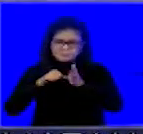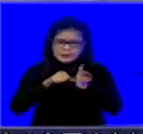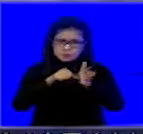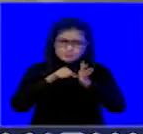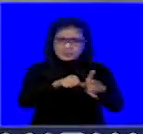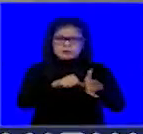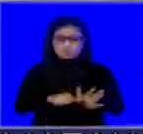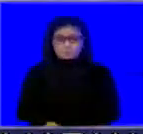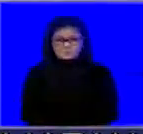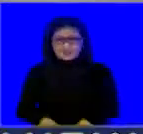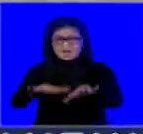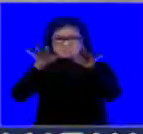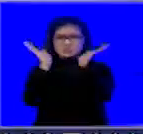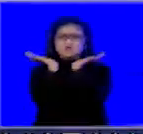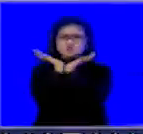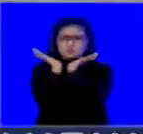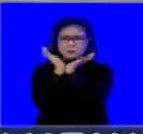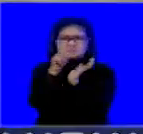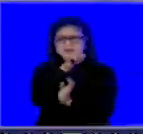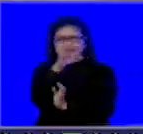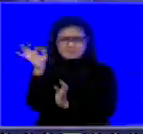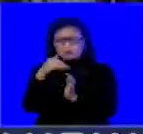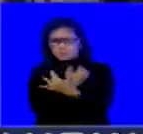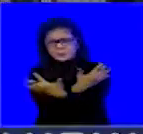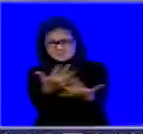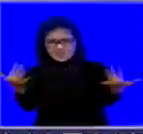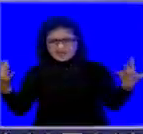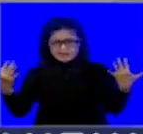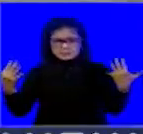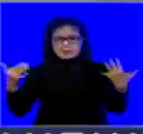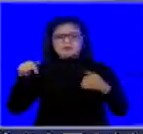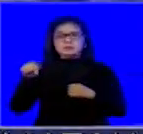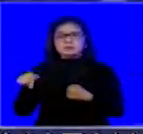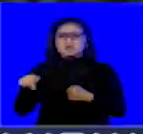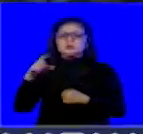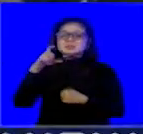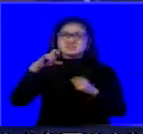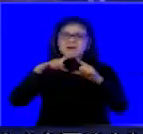Banjir di Subang juga merendam ribuan rumah lainnya di Kecamatan Pagadean, Pabuaran, Ciasem, dan